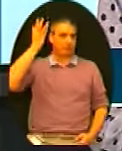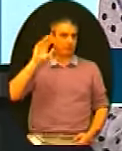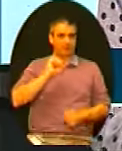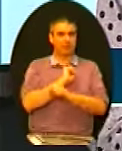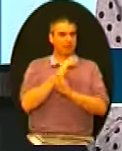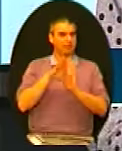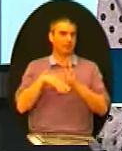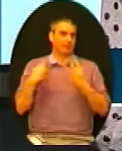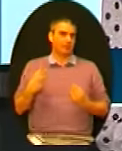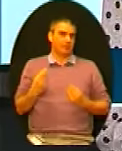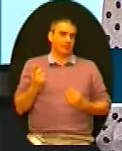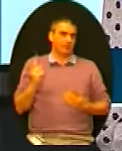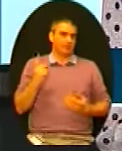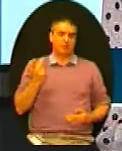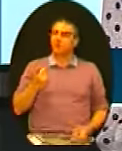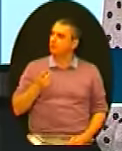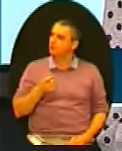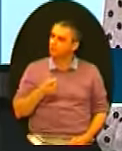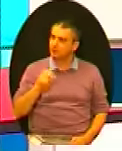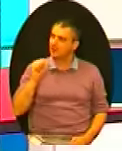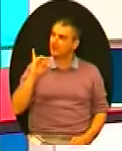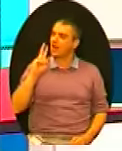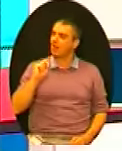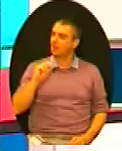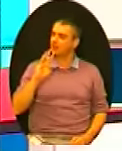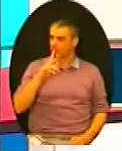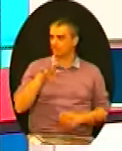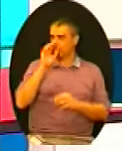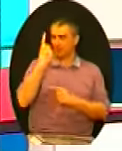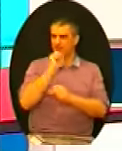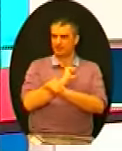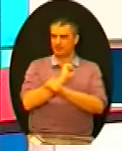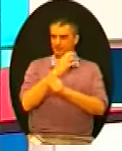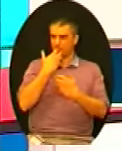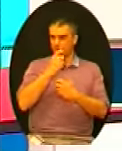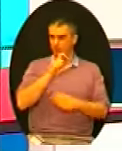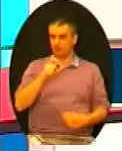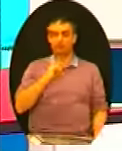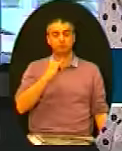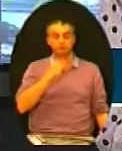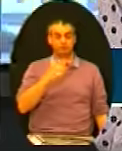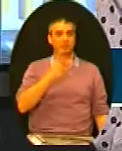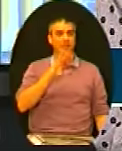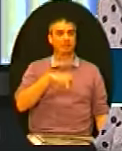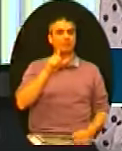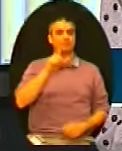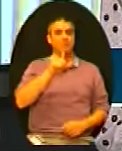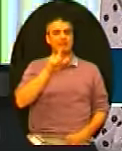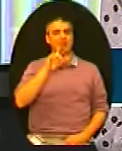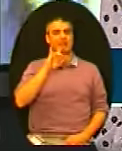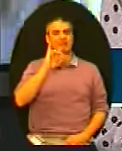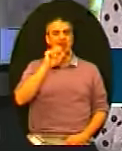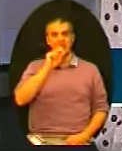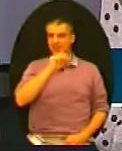כלא עם תנאים מאוד טובים, אבל הוא מרוחק. אילן שרלי בחר להיות שם. כן. אחד מהאסירים מורשי פרשת... וגם לחיאני נמצא שם